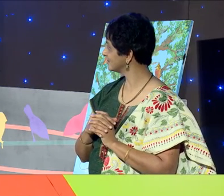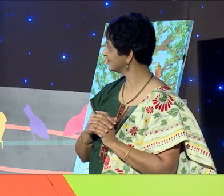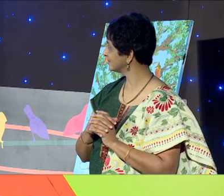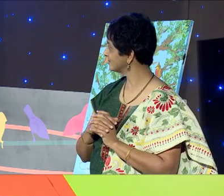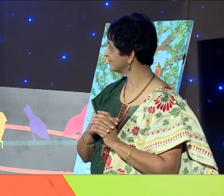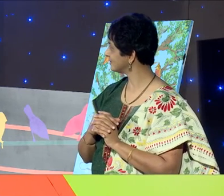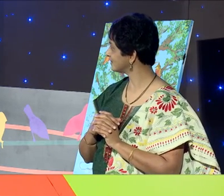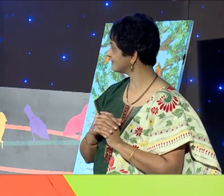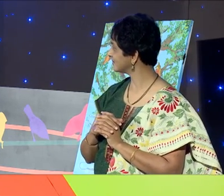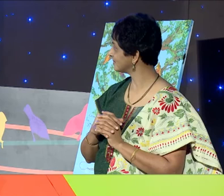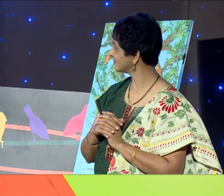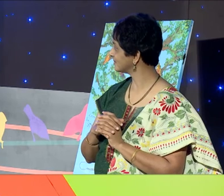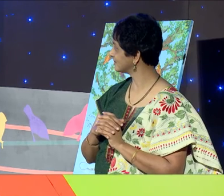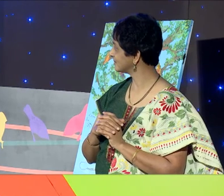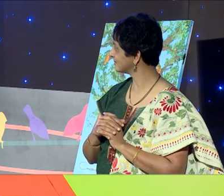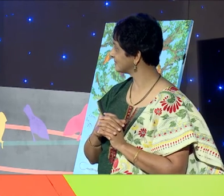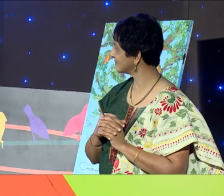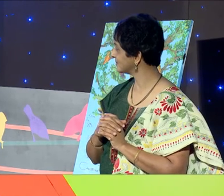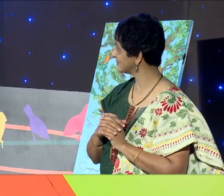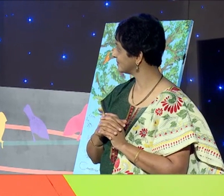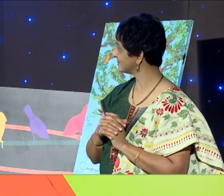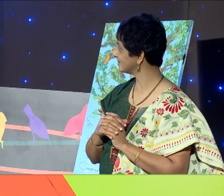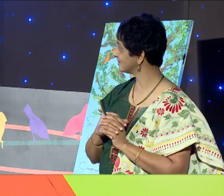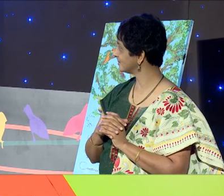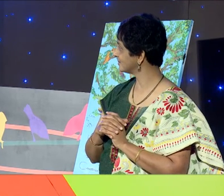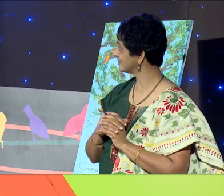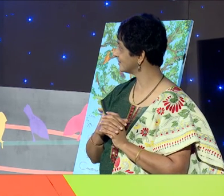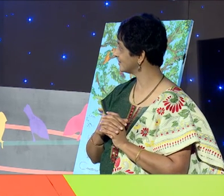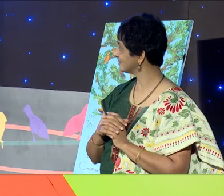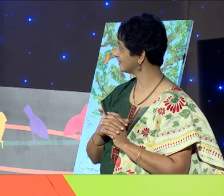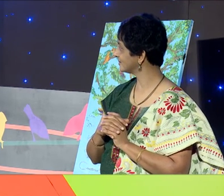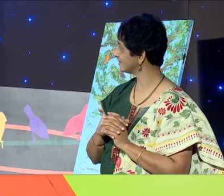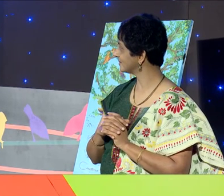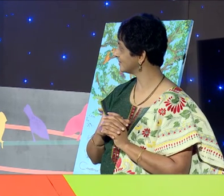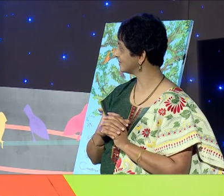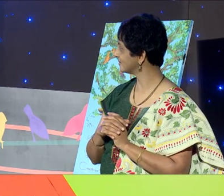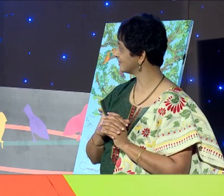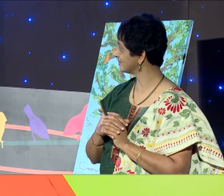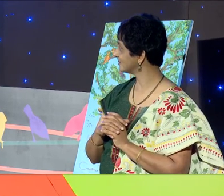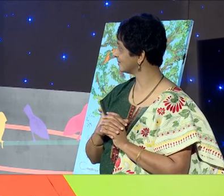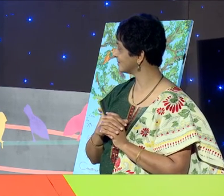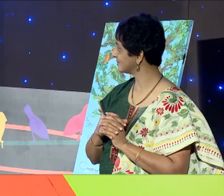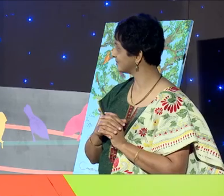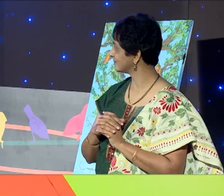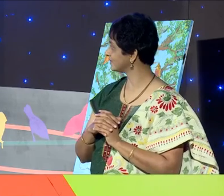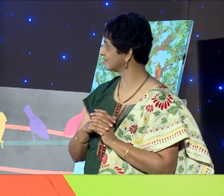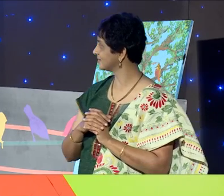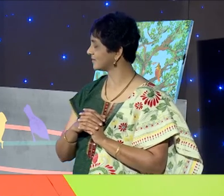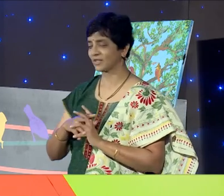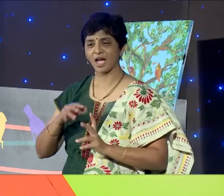है। बहारों मत करो गुरुर अपने पे इतना, हमने भी तकलीफों में खुशियां मनाना सीख लिया